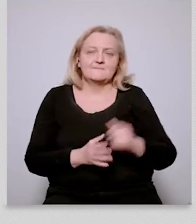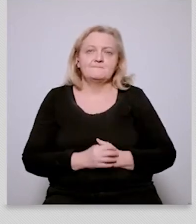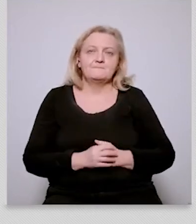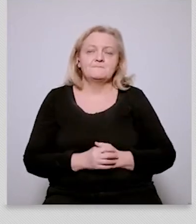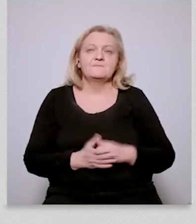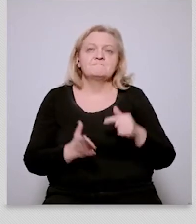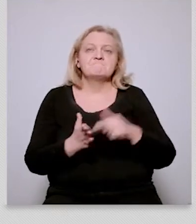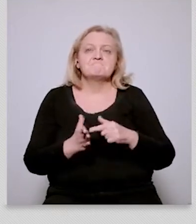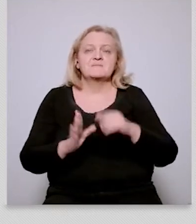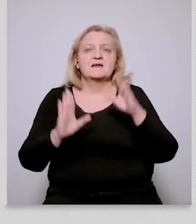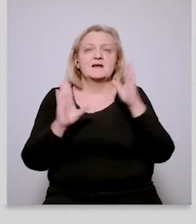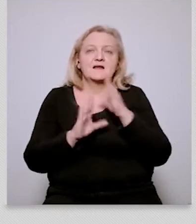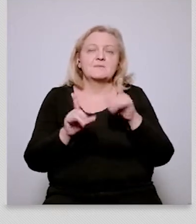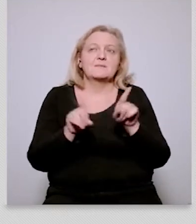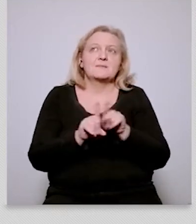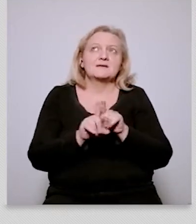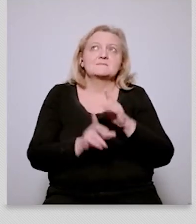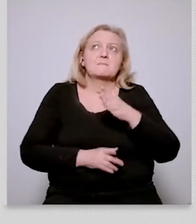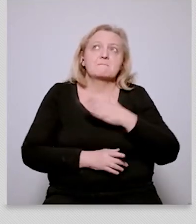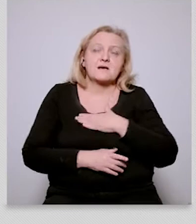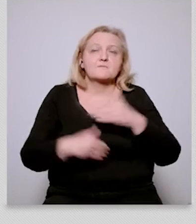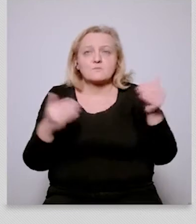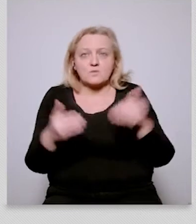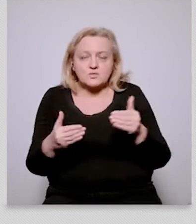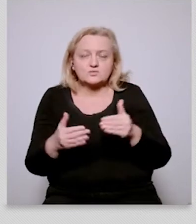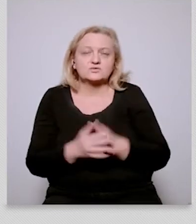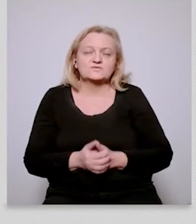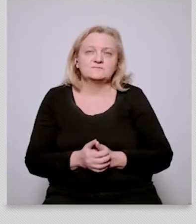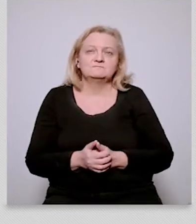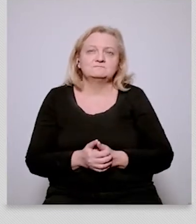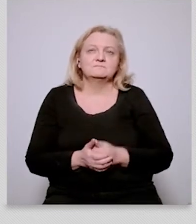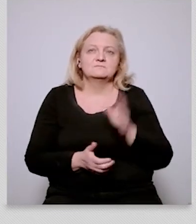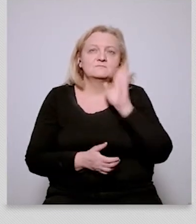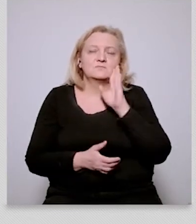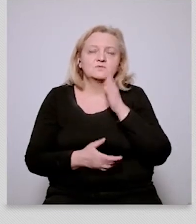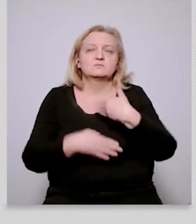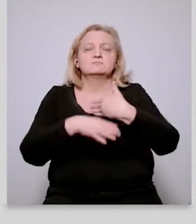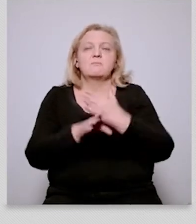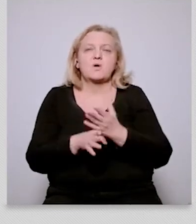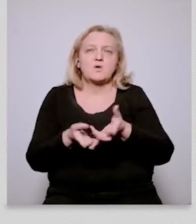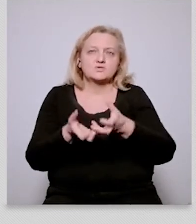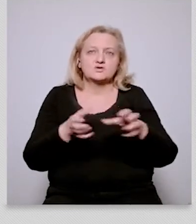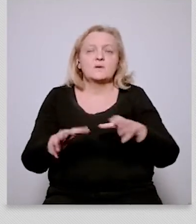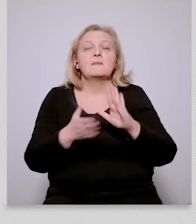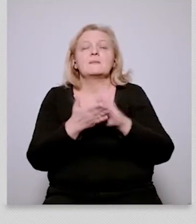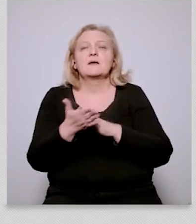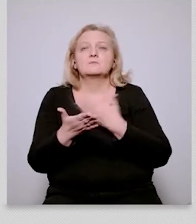klimat też ma potencjał do podziału, na przykład jeżeli